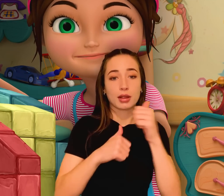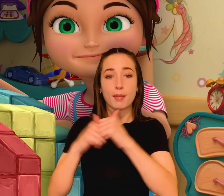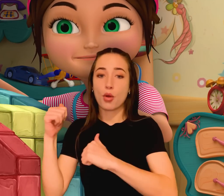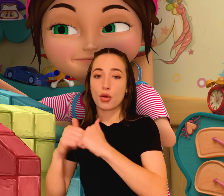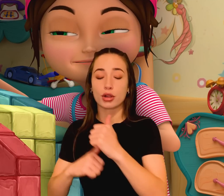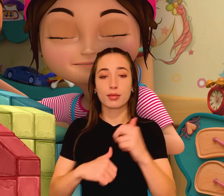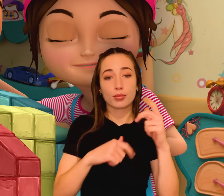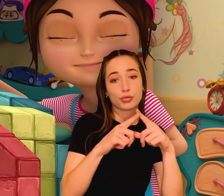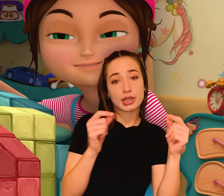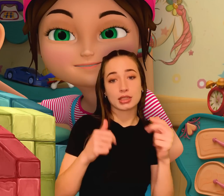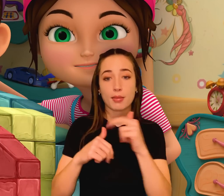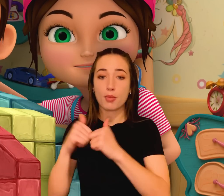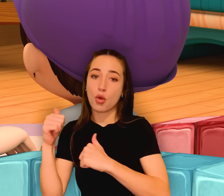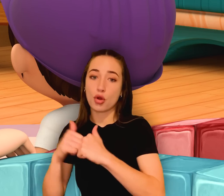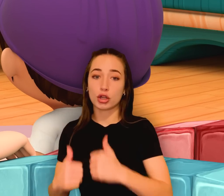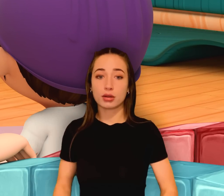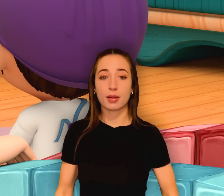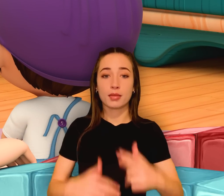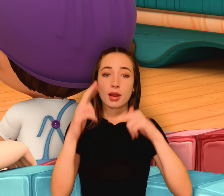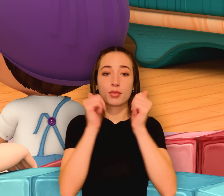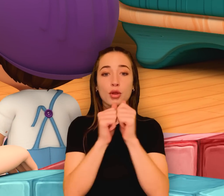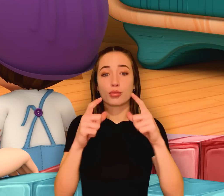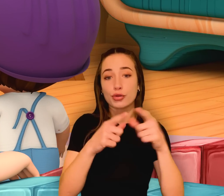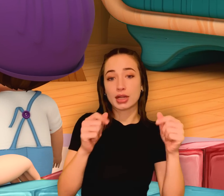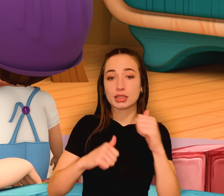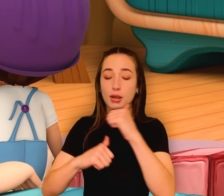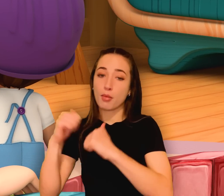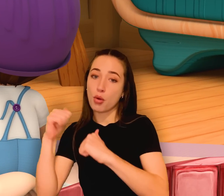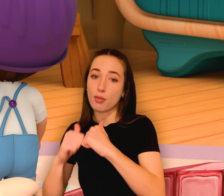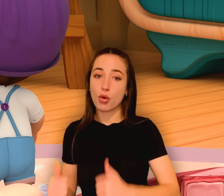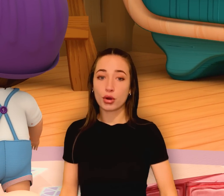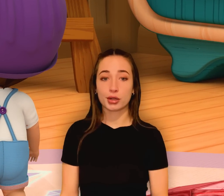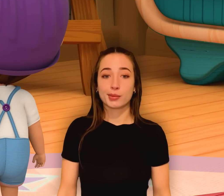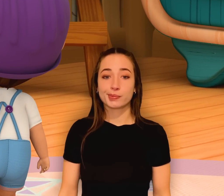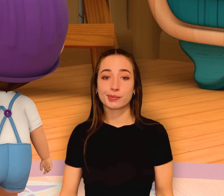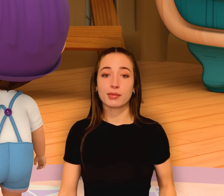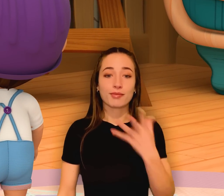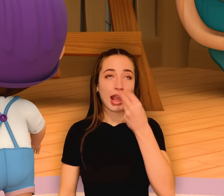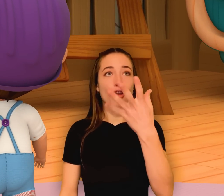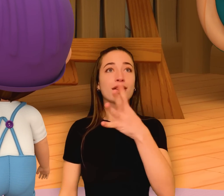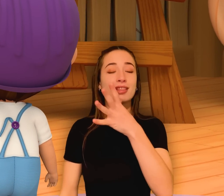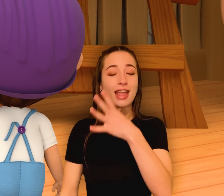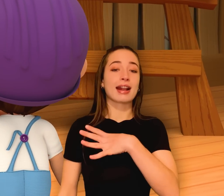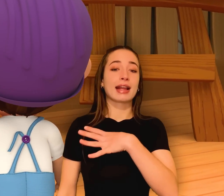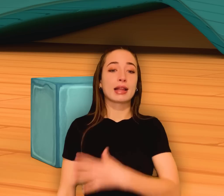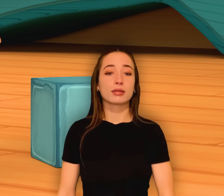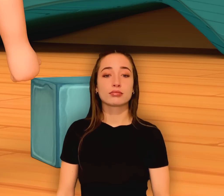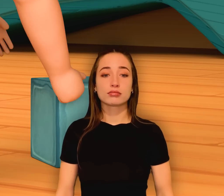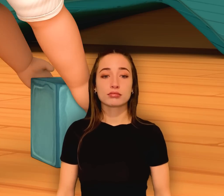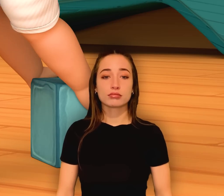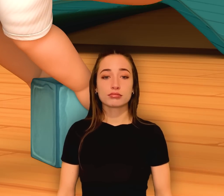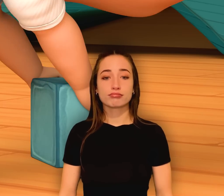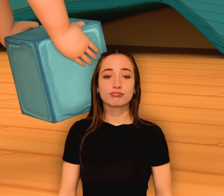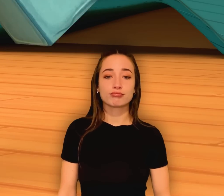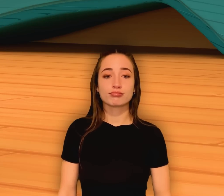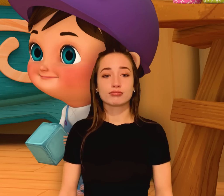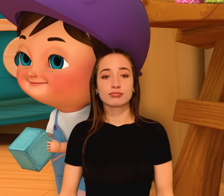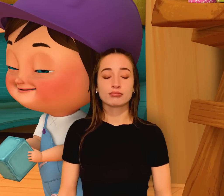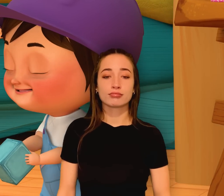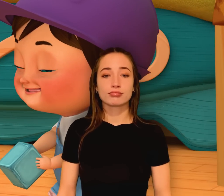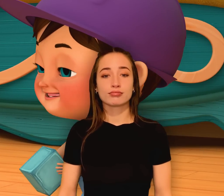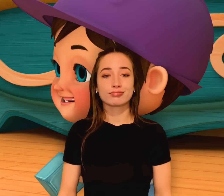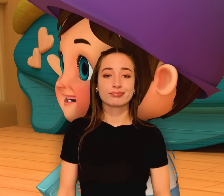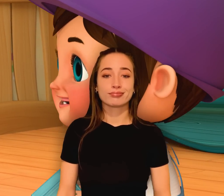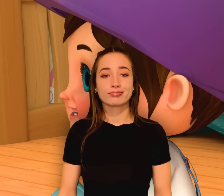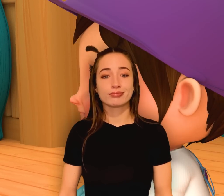かけろ、かけろ。ロープ石でかけろ。さあどうしましょう。